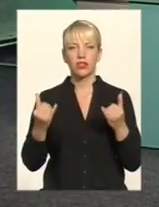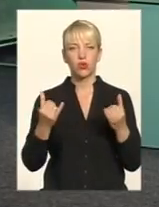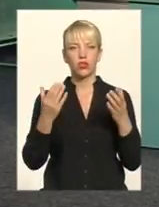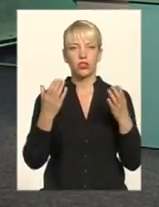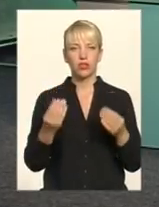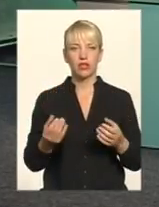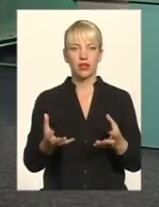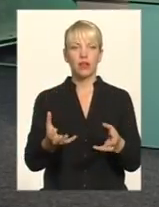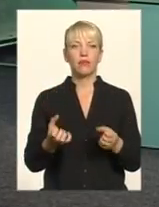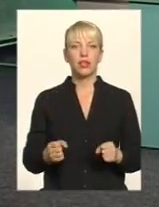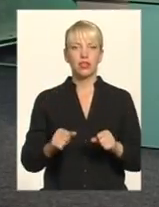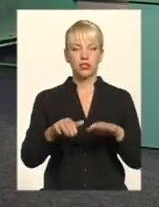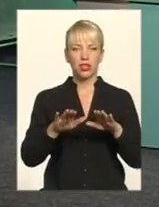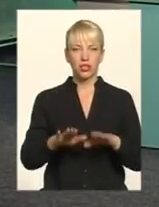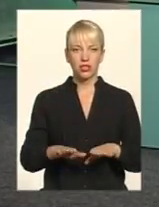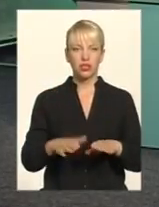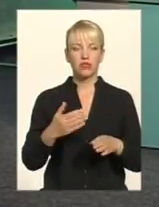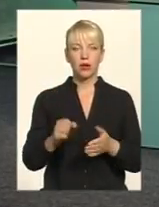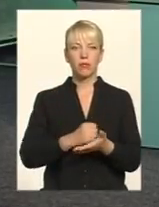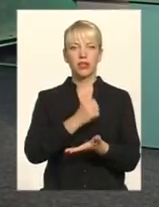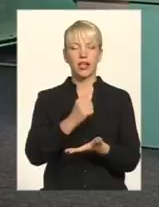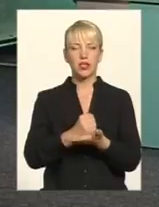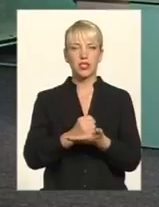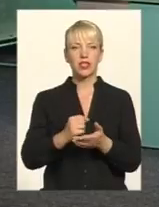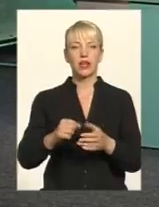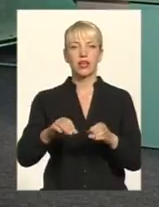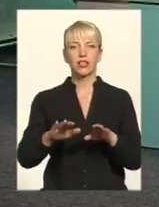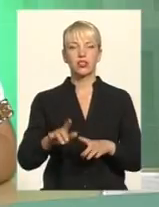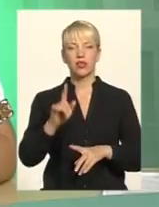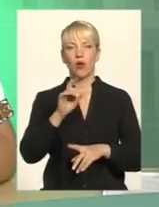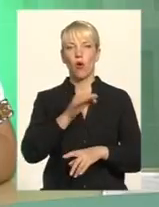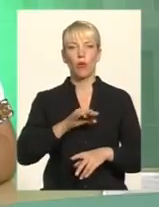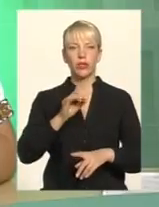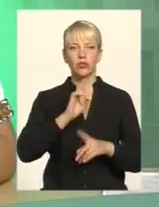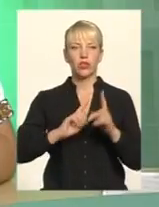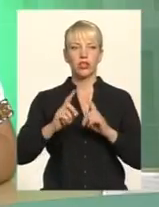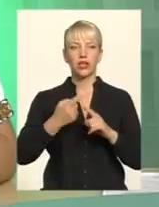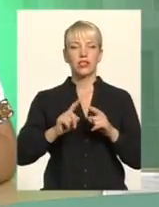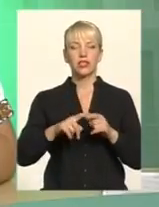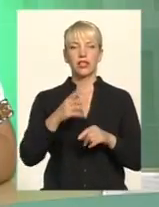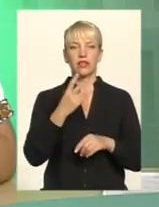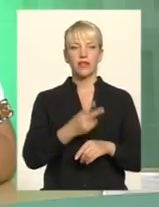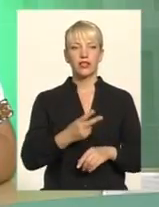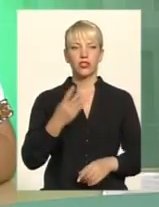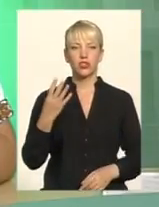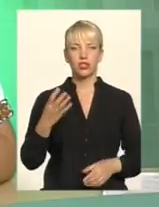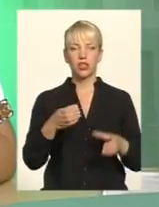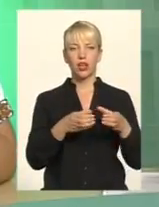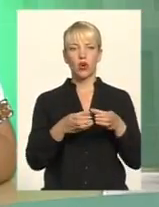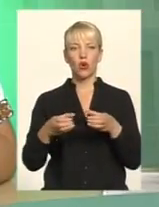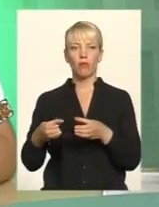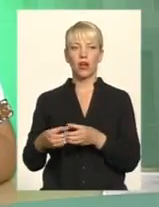рішення через вже підтверджену сесію обласної ради, де призначені вибори, це 24 громади.